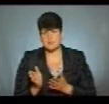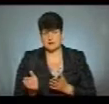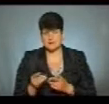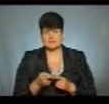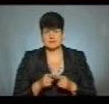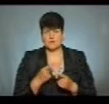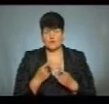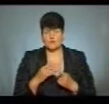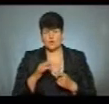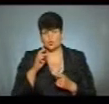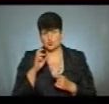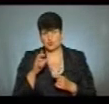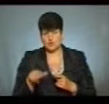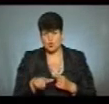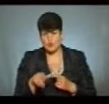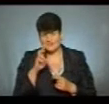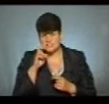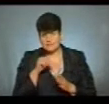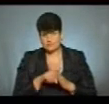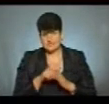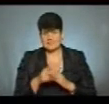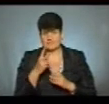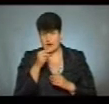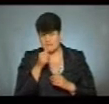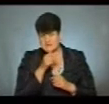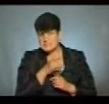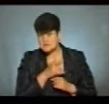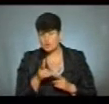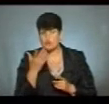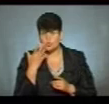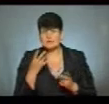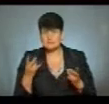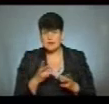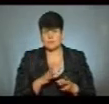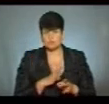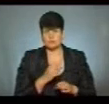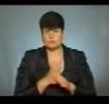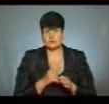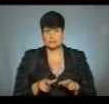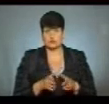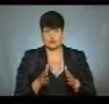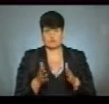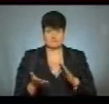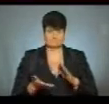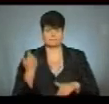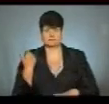державного значення. Фактично, 2 місяці сезонних, коли мали би робитися дороги, в нас випали.